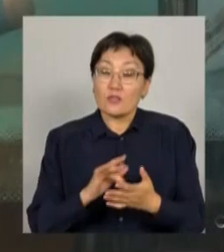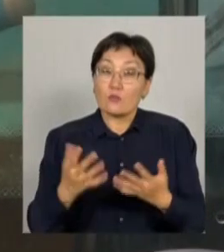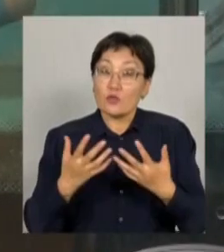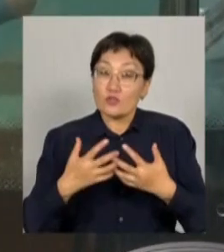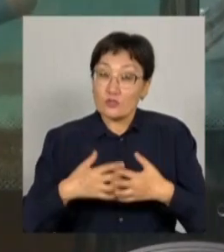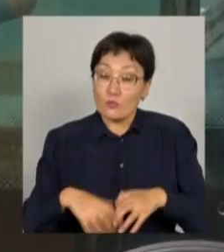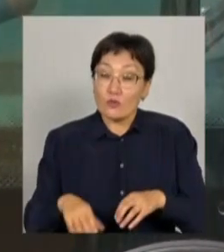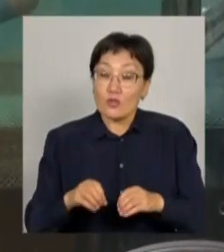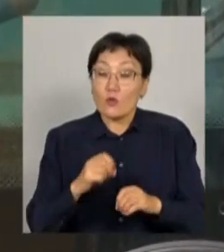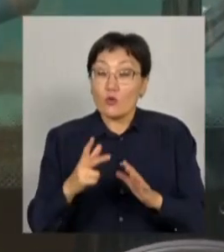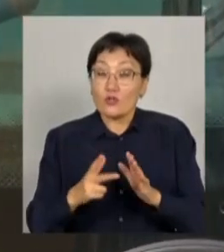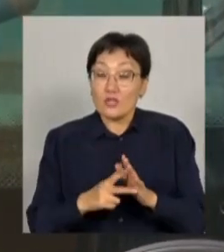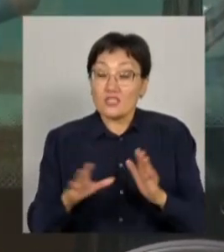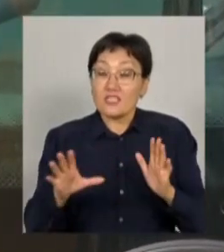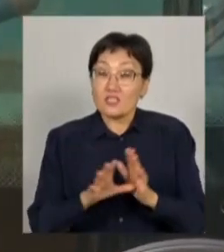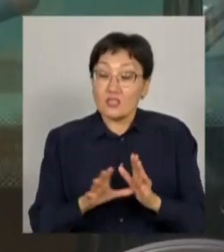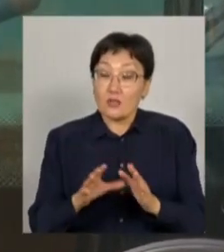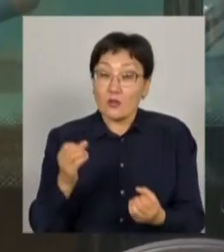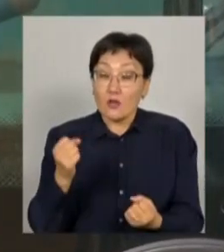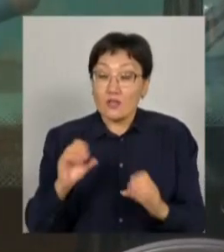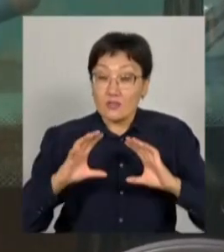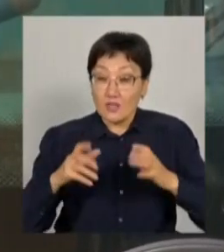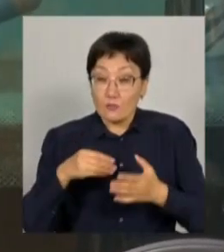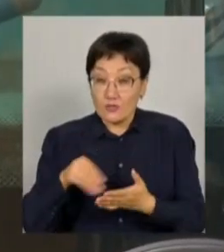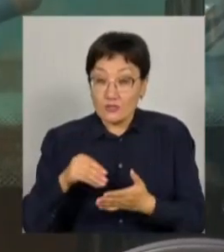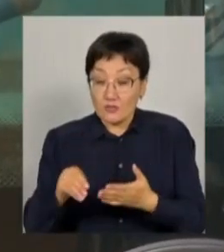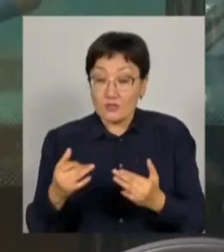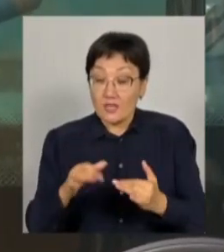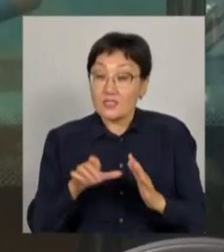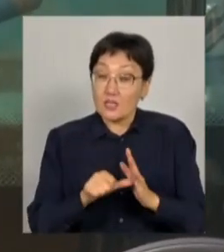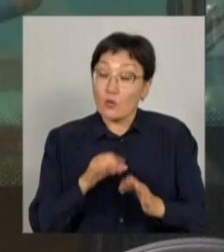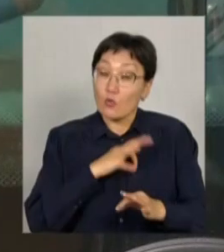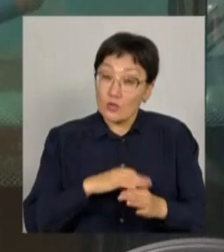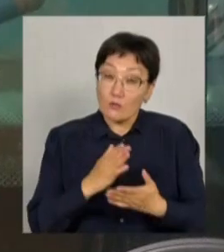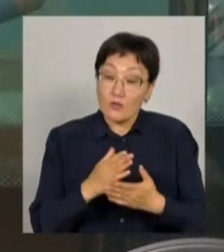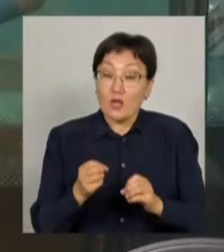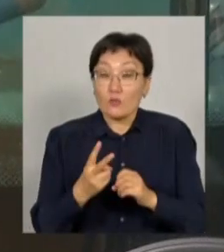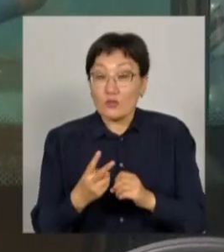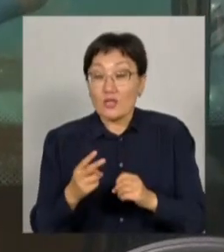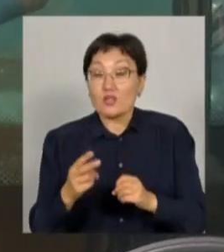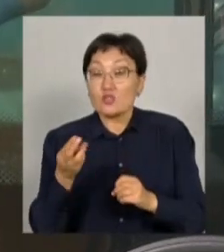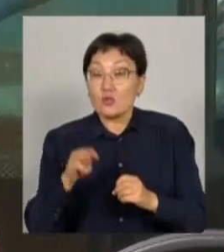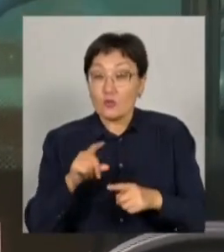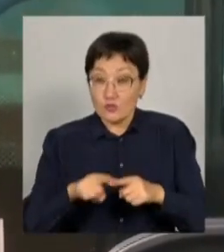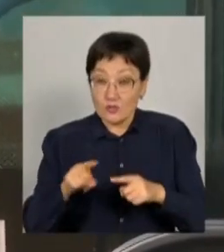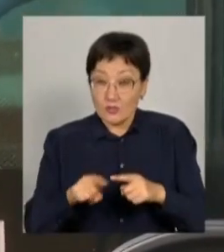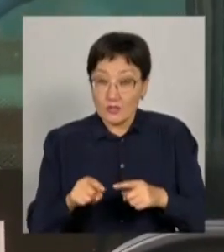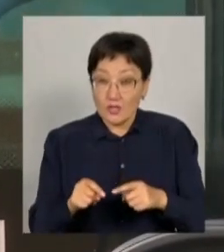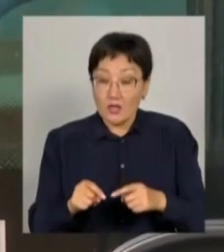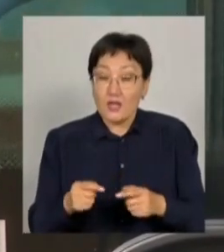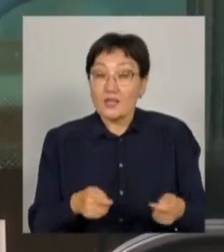тарапынан 18 электр көлігі сатып алынды. Оның 6-ауы қазір қолданыста, ал 12-сі жақын арада жолға